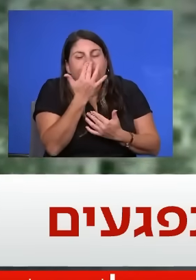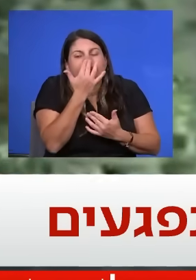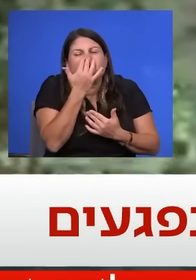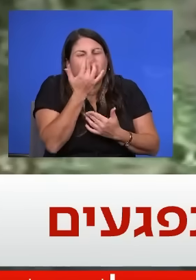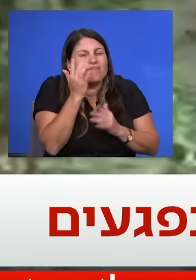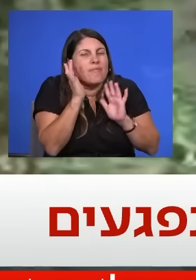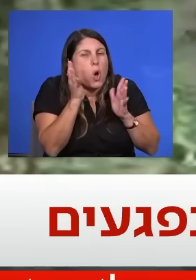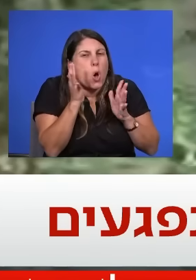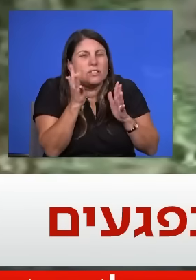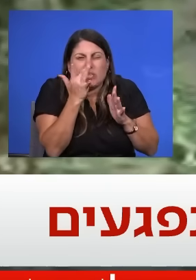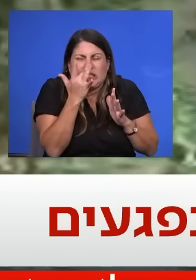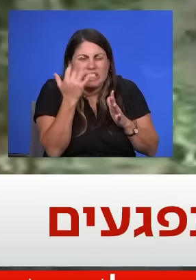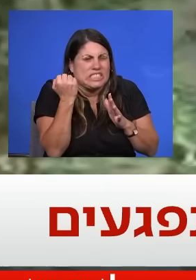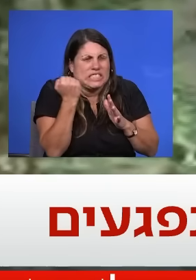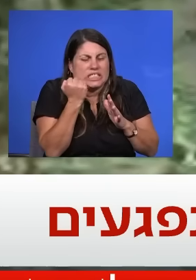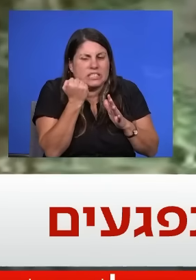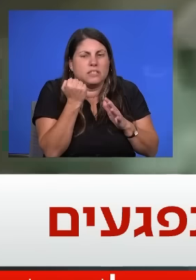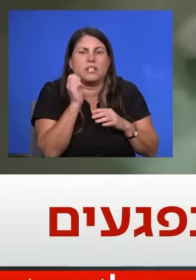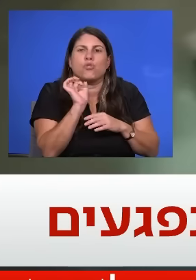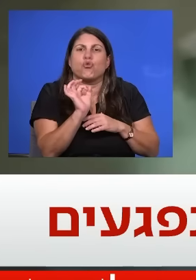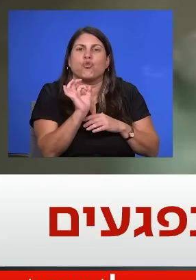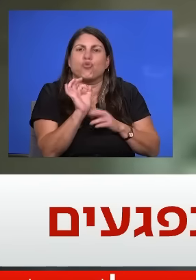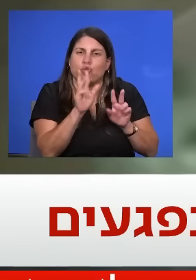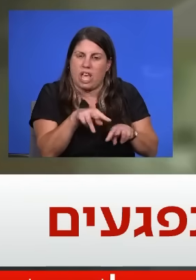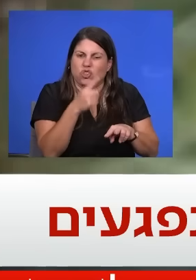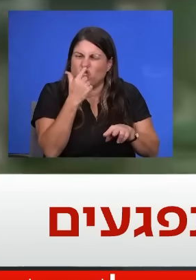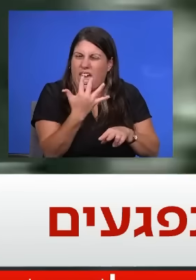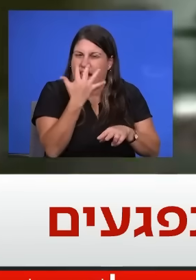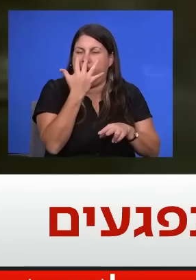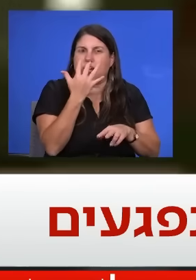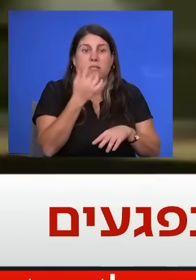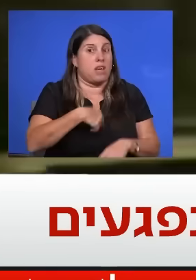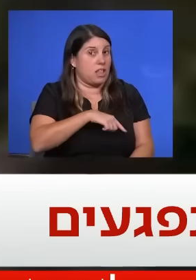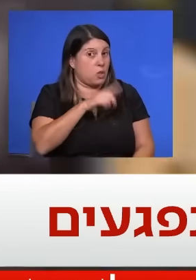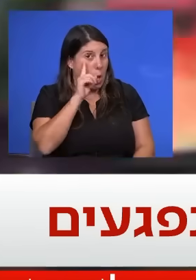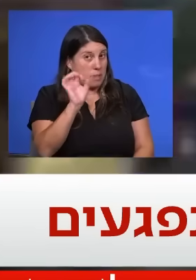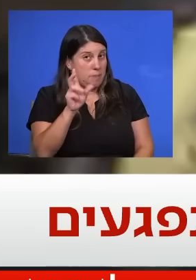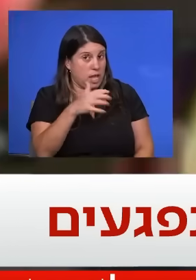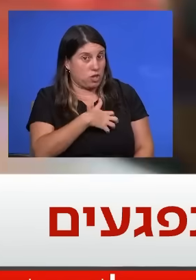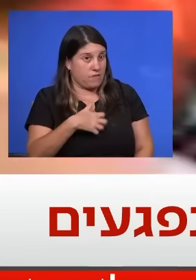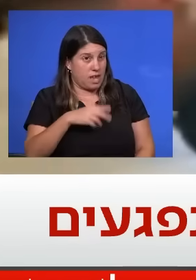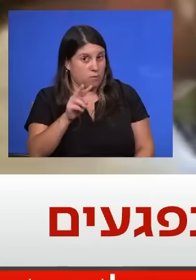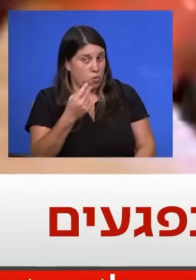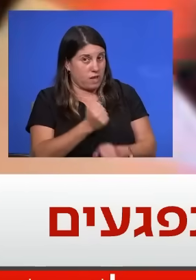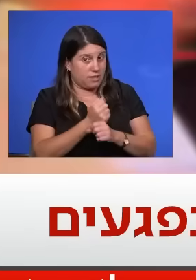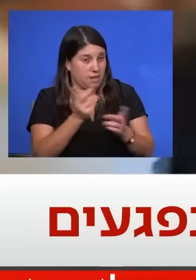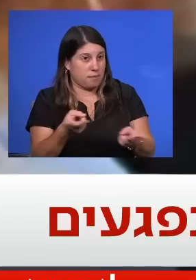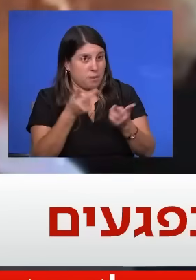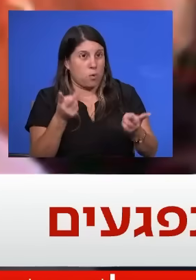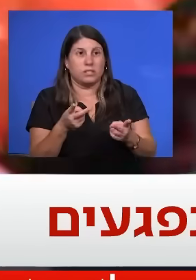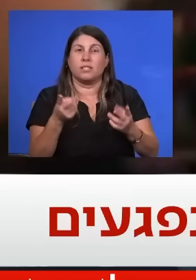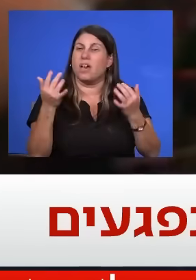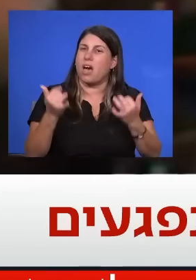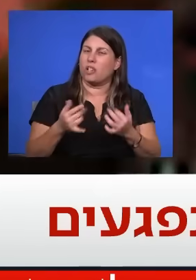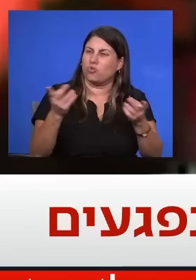חריף שיש. עודד, אנחנו יודעים האם יש נפגעים? שוב, עשיתם סריקה כבר? כרגע הסריקות עדיין